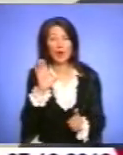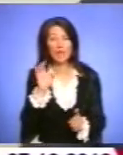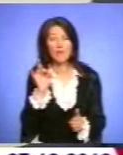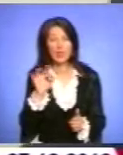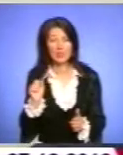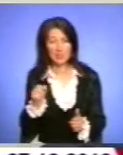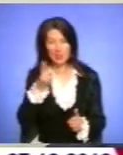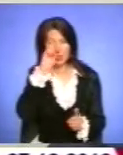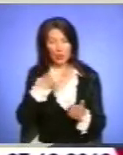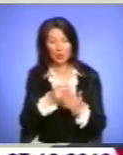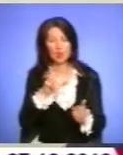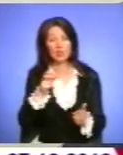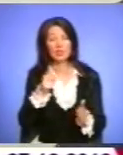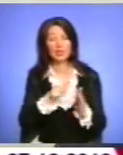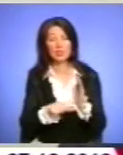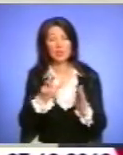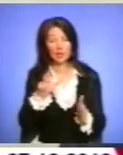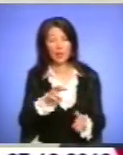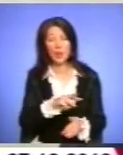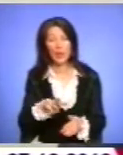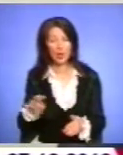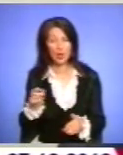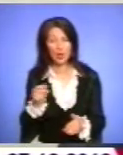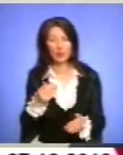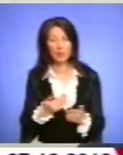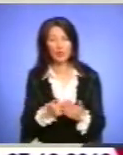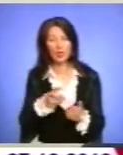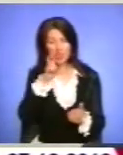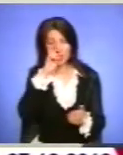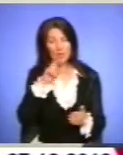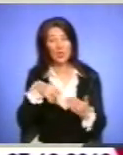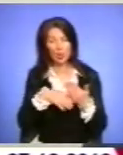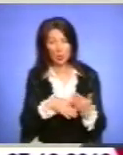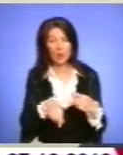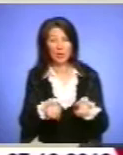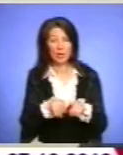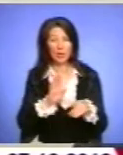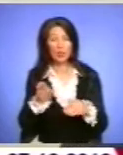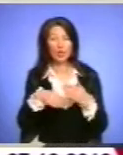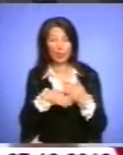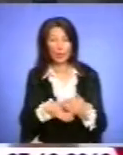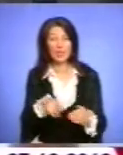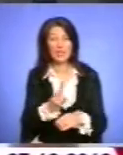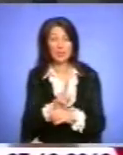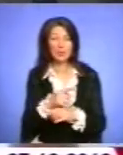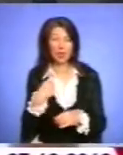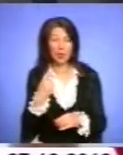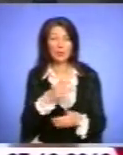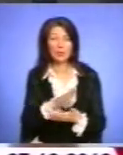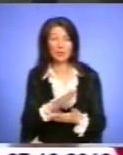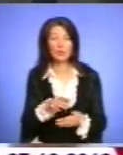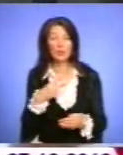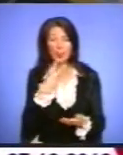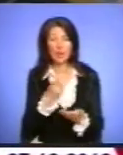на 363,3 мільйона гривень. Тобто держава як допомагала, так і допомагає Тернопільській області. Показники